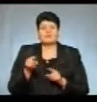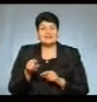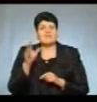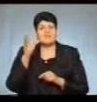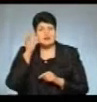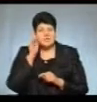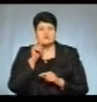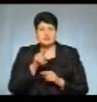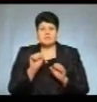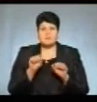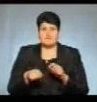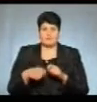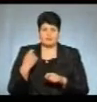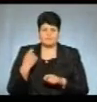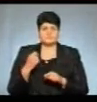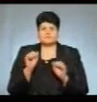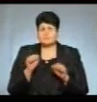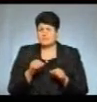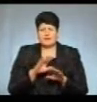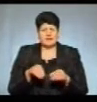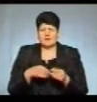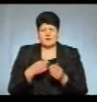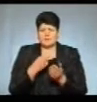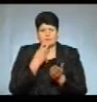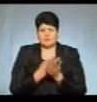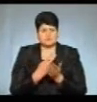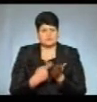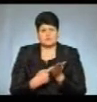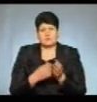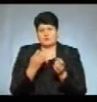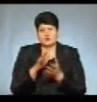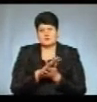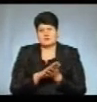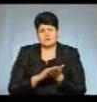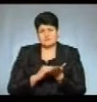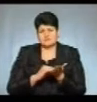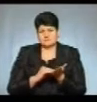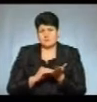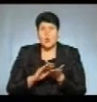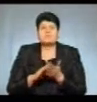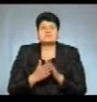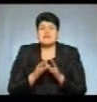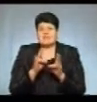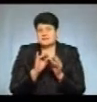що їхні права порушуються. Тобто вони можуть не надавати доказів, просто свої письмові заяви, вони можуть описувати обставини,